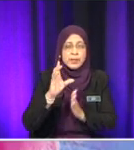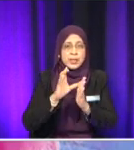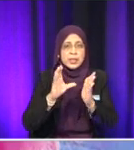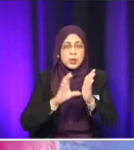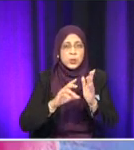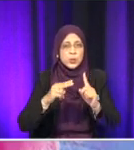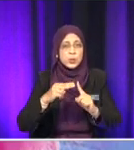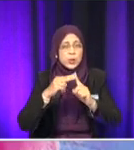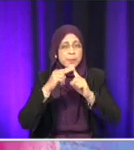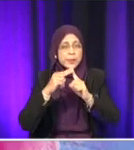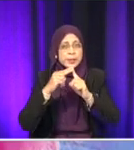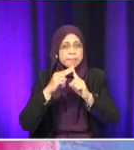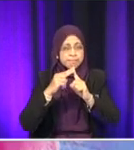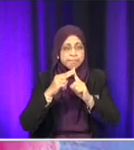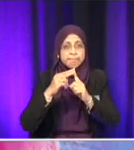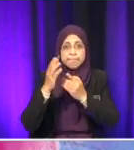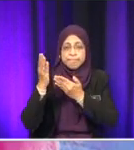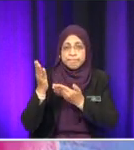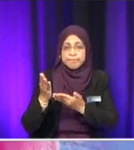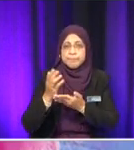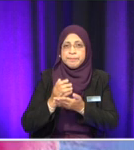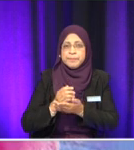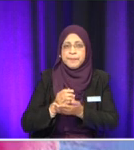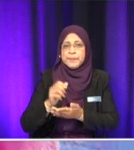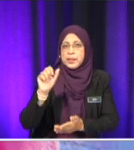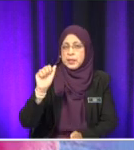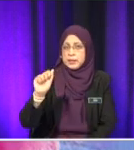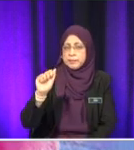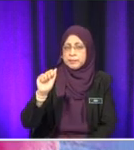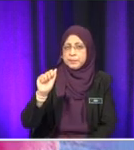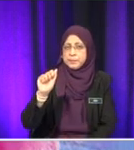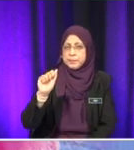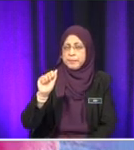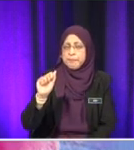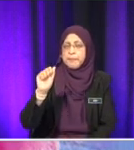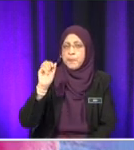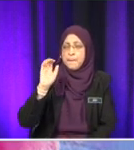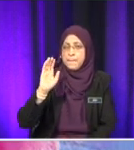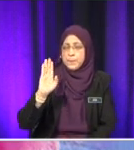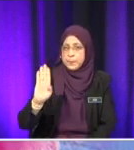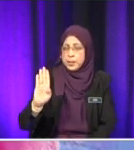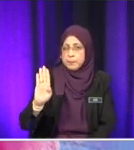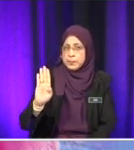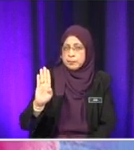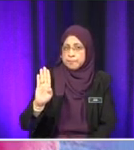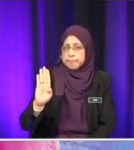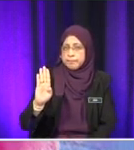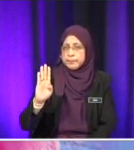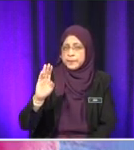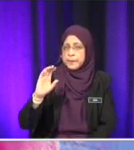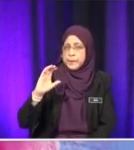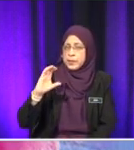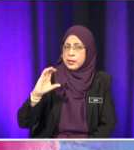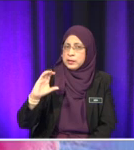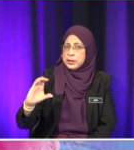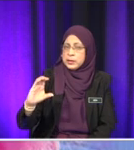aliran ekspresionism mereka ini menggunakan warning penggenap yang kita